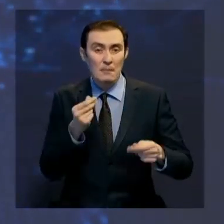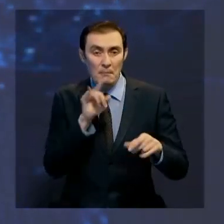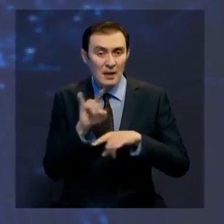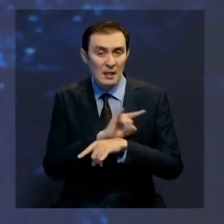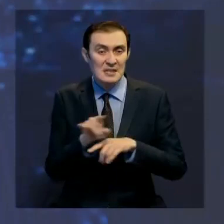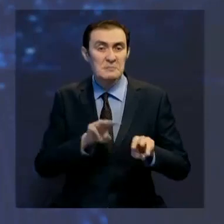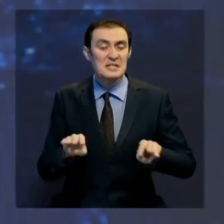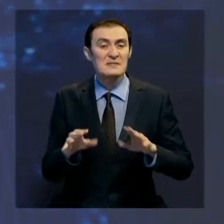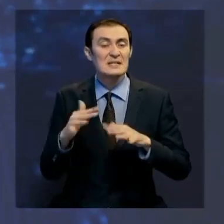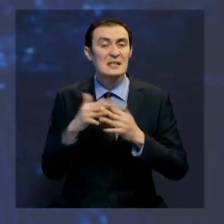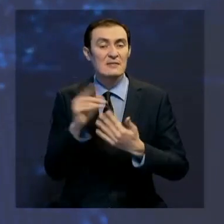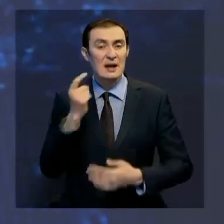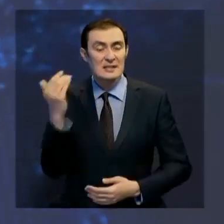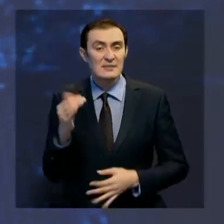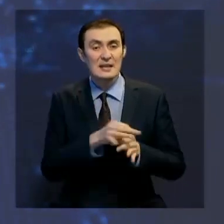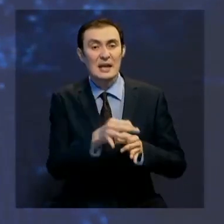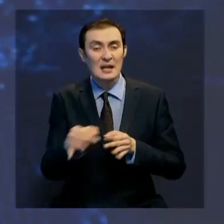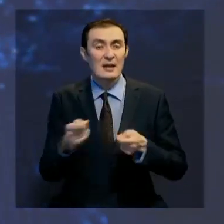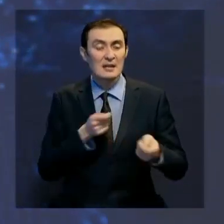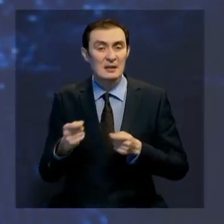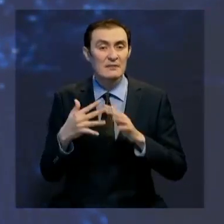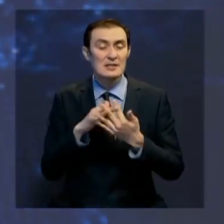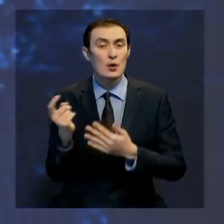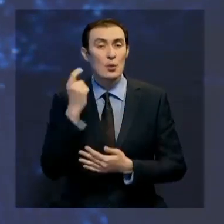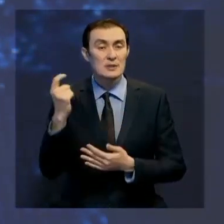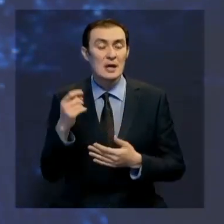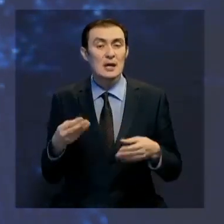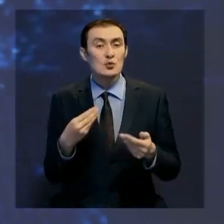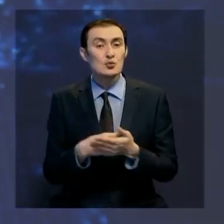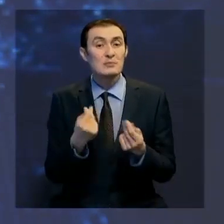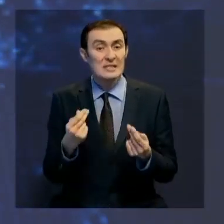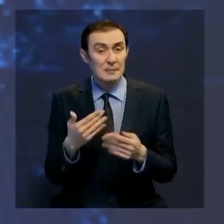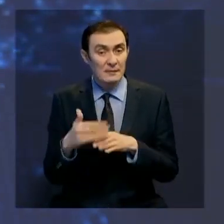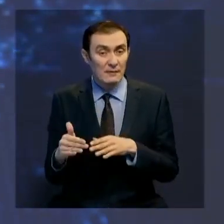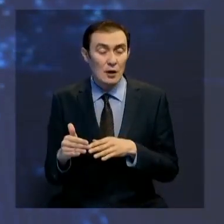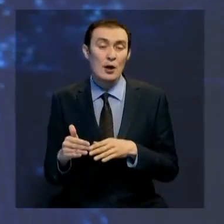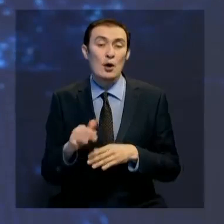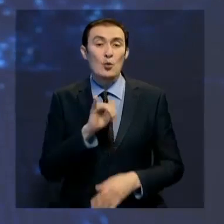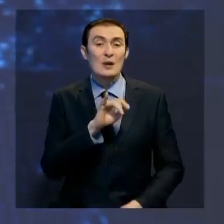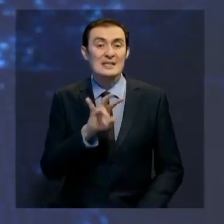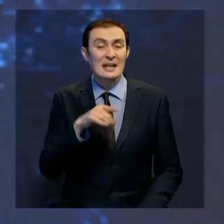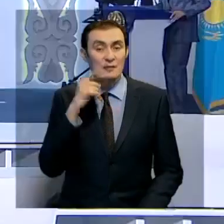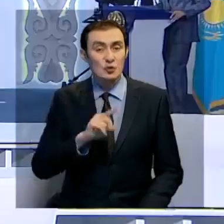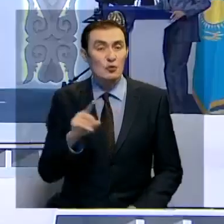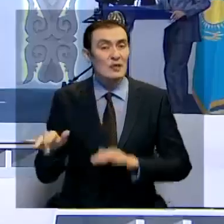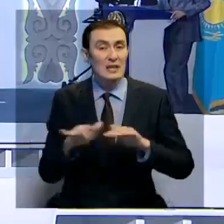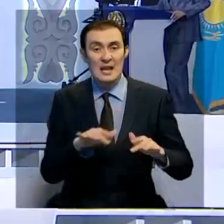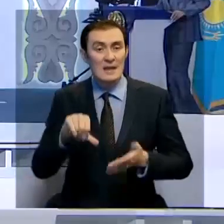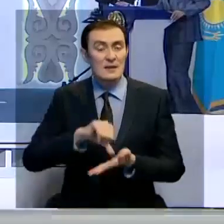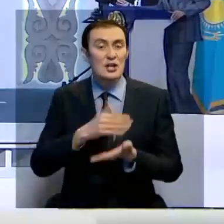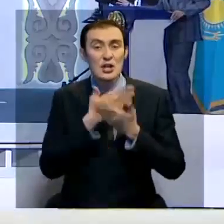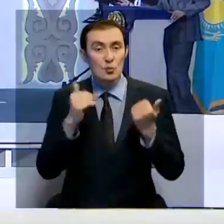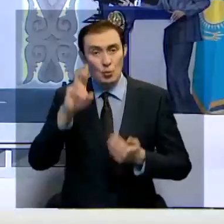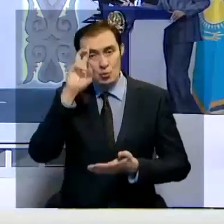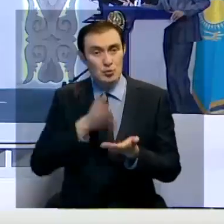махинации Министерства сельского хозяйства и региональных акиматов с сельхозсубсидиями. Ондасын Уразалин заявил, что в деле не